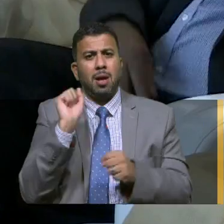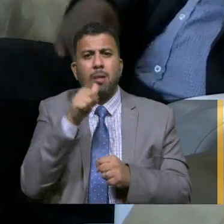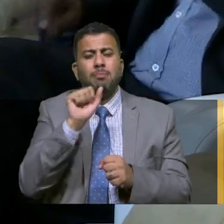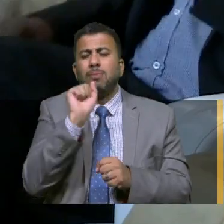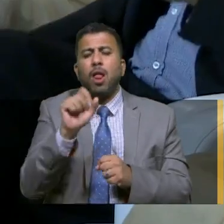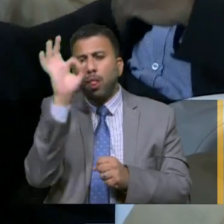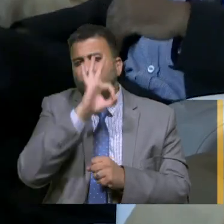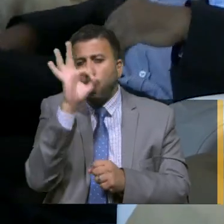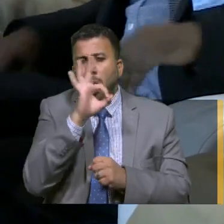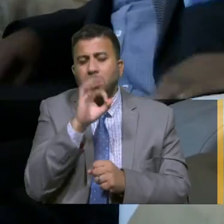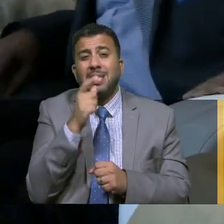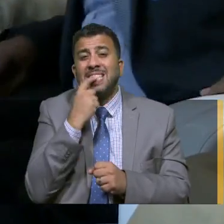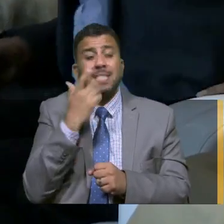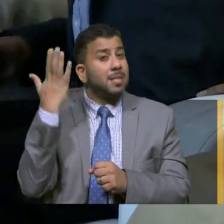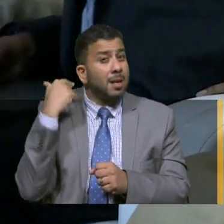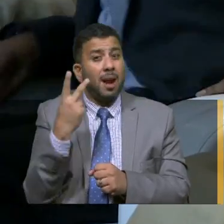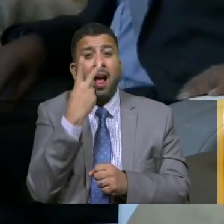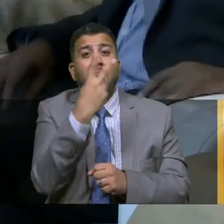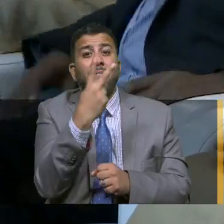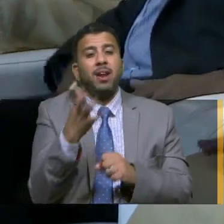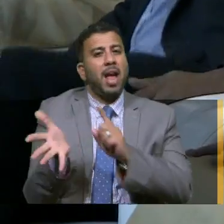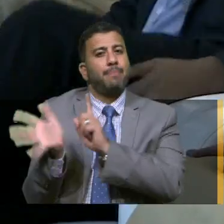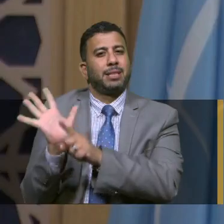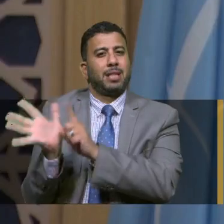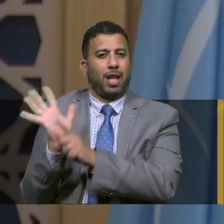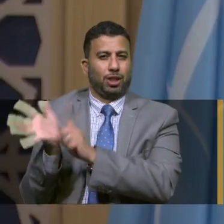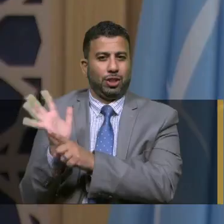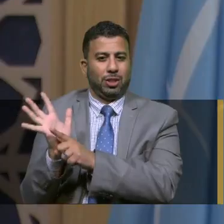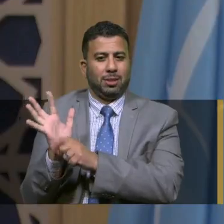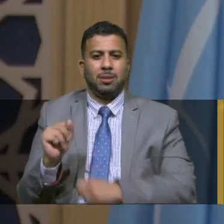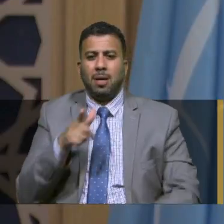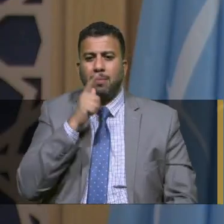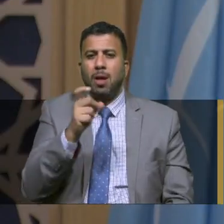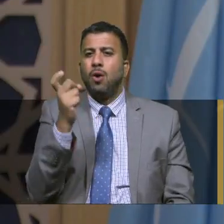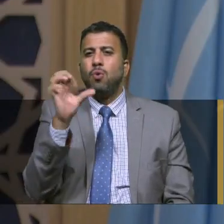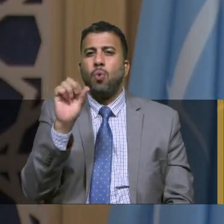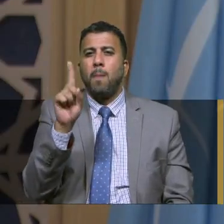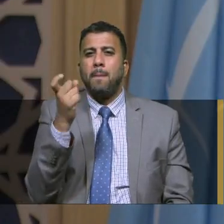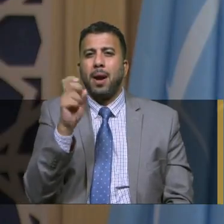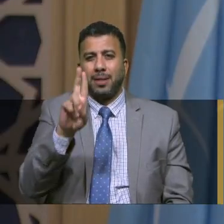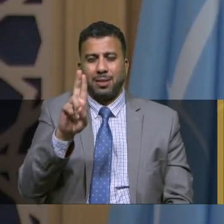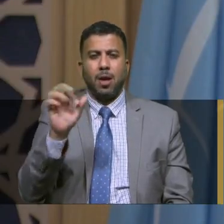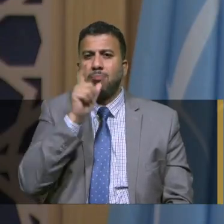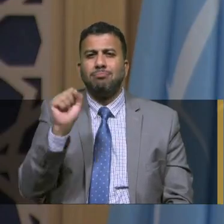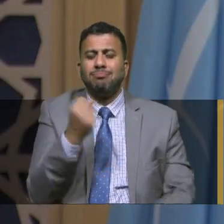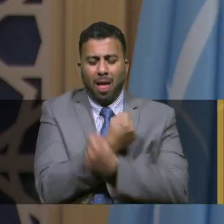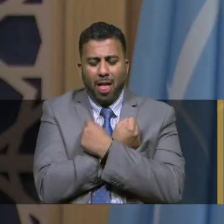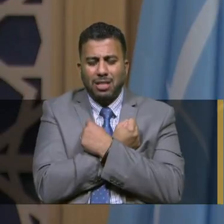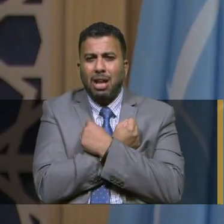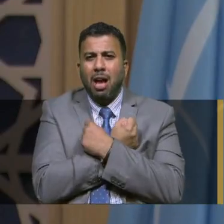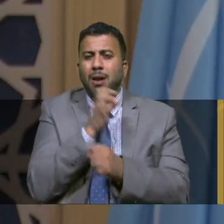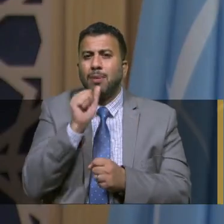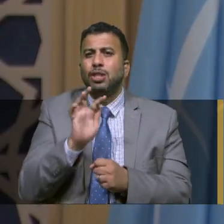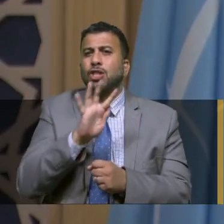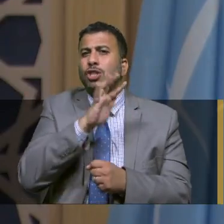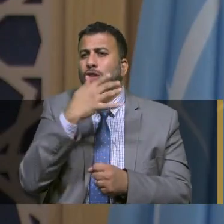مجال التراث الثقافي منذ العام 2015. أما السيد روبرت بيولي مدير مشروع الآثار المهددة في الشرق